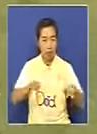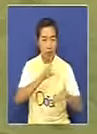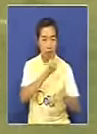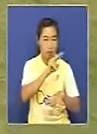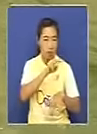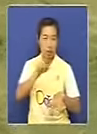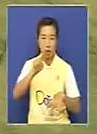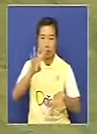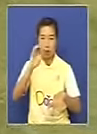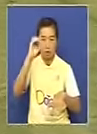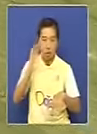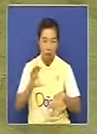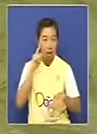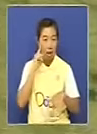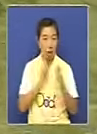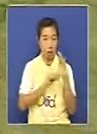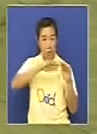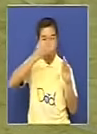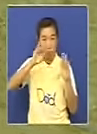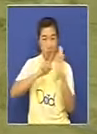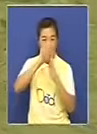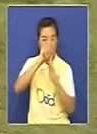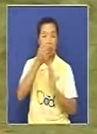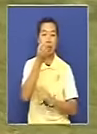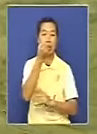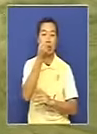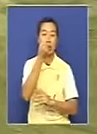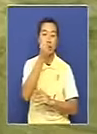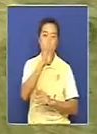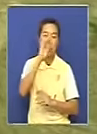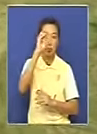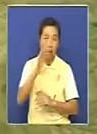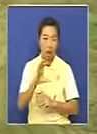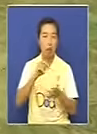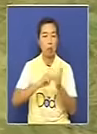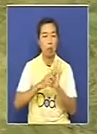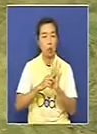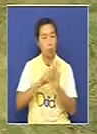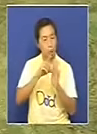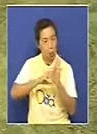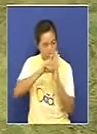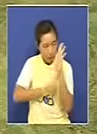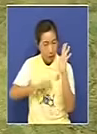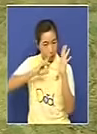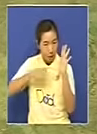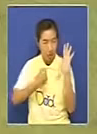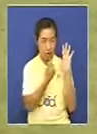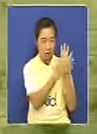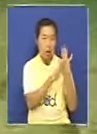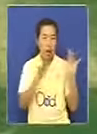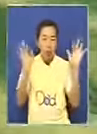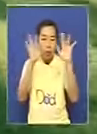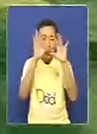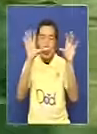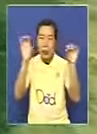ถึง24องศาเซลเซียสอุณหภูมิยอดดอยอยู่ที่14องศาเซลเซียสนะครับเป็นอุณหภูมิต่ำสุดส่วนบริเวณของภาคตะวันออกมีเมฆบางส่วนฝ